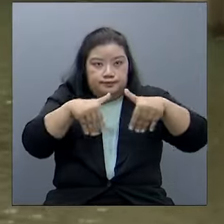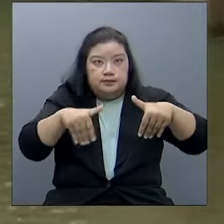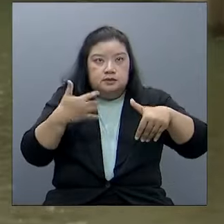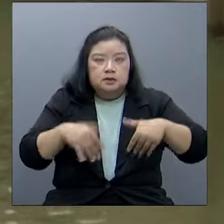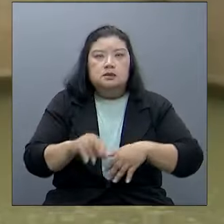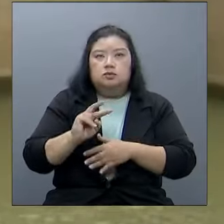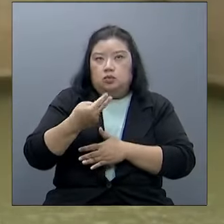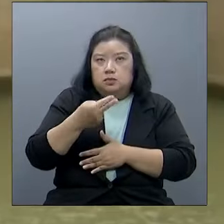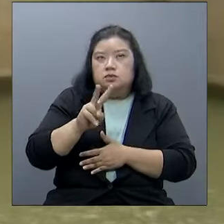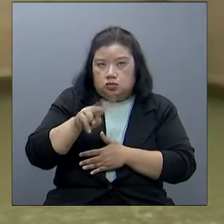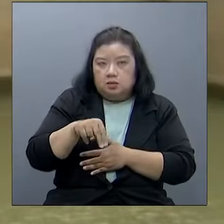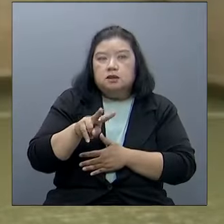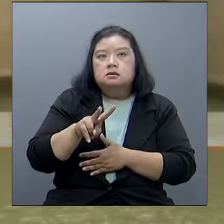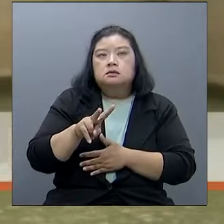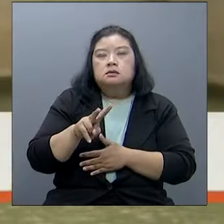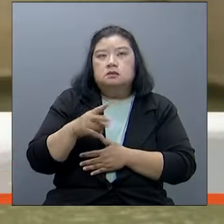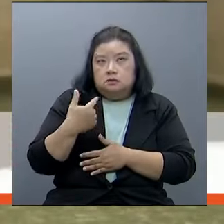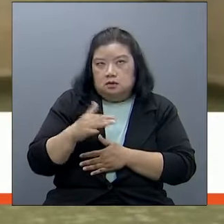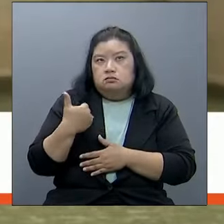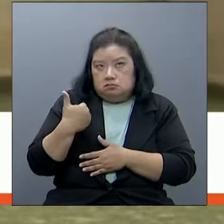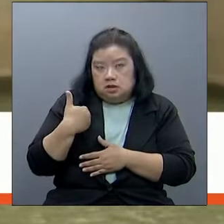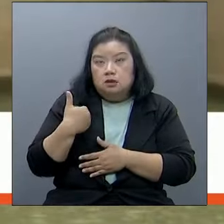ย